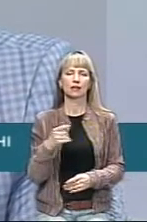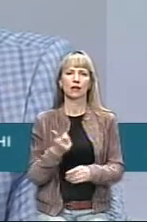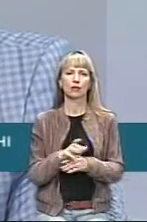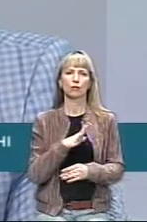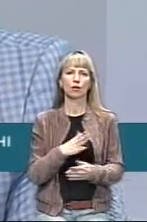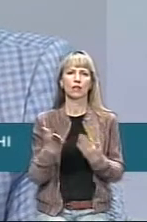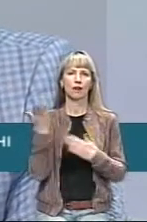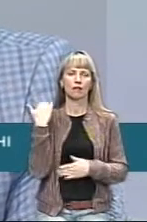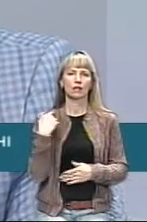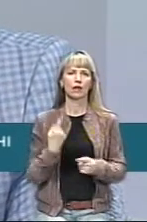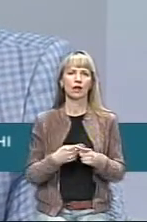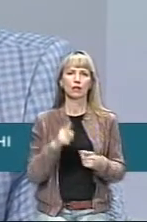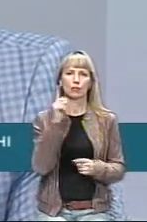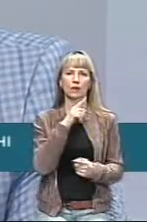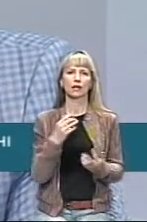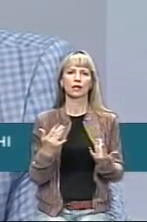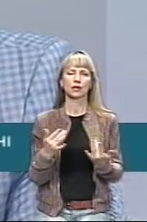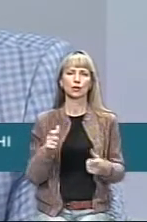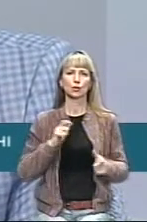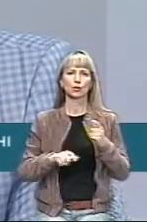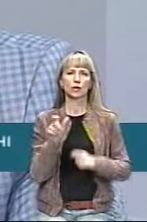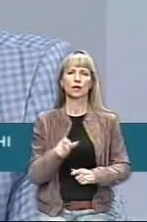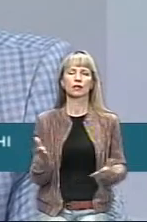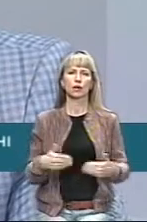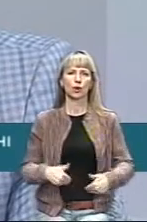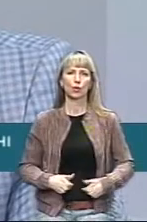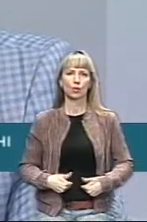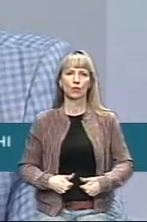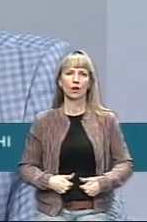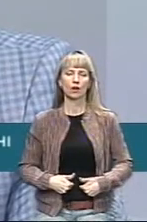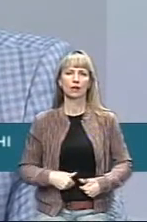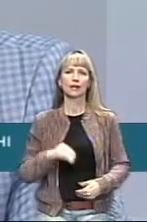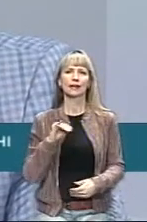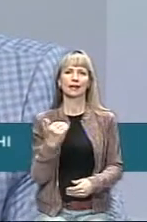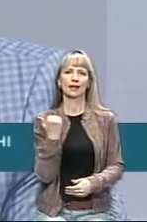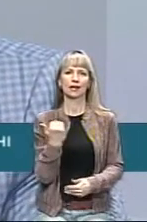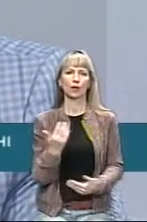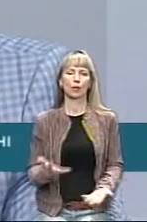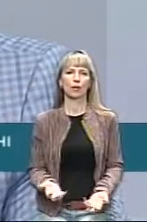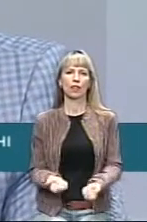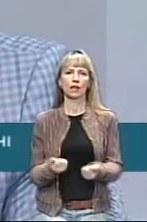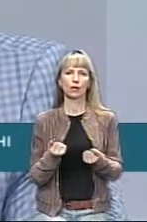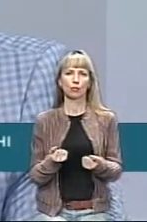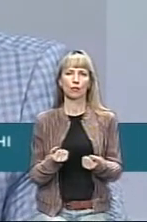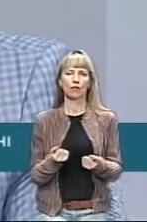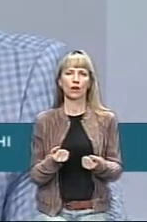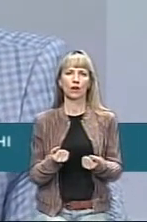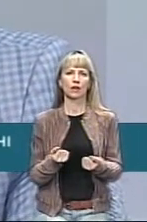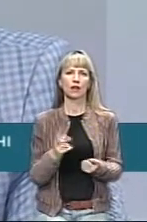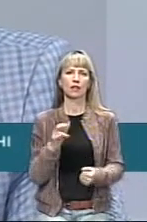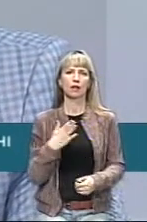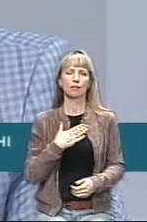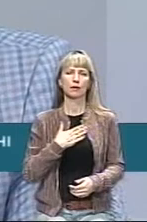давно. Це невеличка кількість студентів, які голодували. Їх підтримувала, ну, на